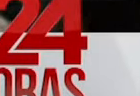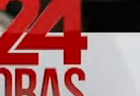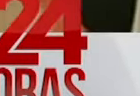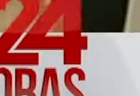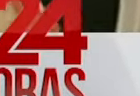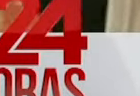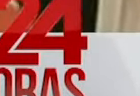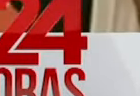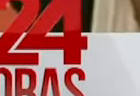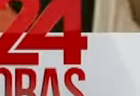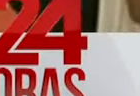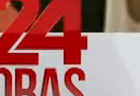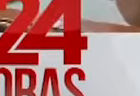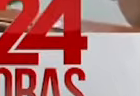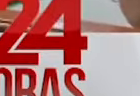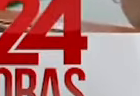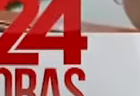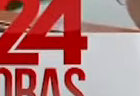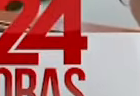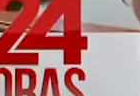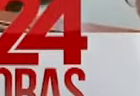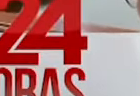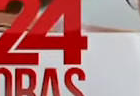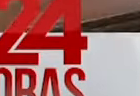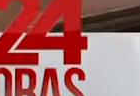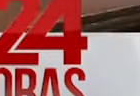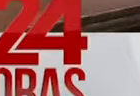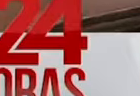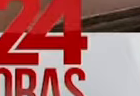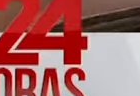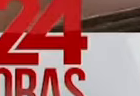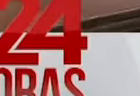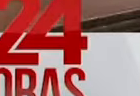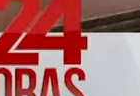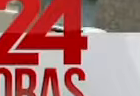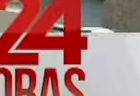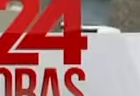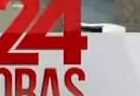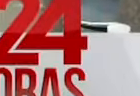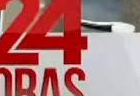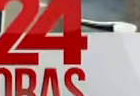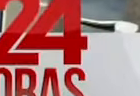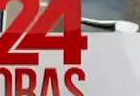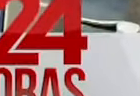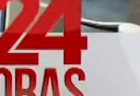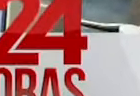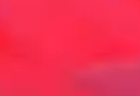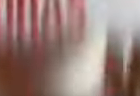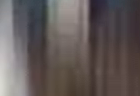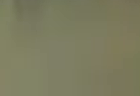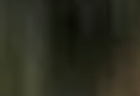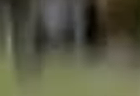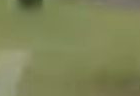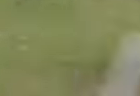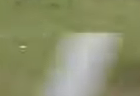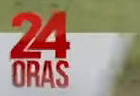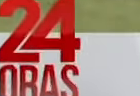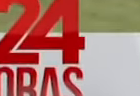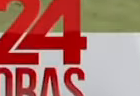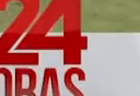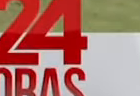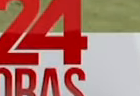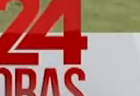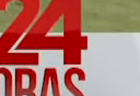Pastor Apollo Quiboloy, tatlo pang senador pumirma para bawiin ang motion.